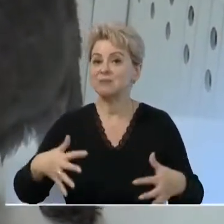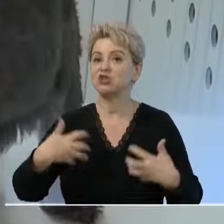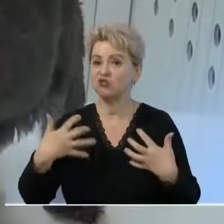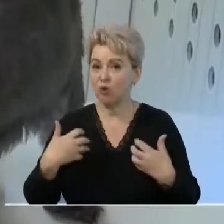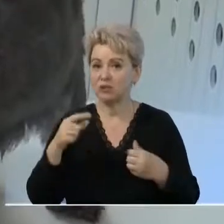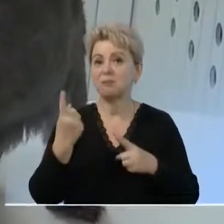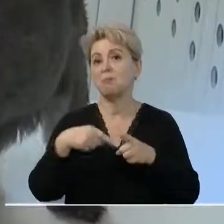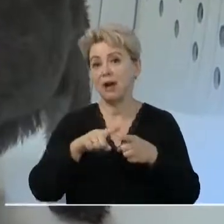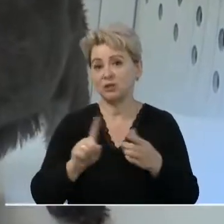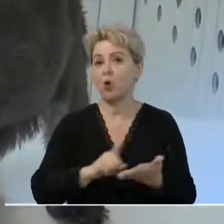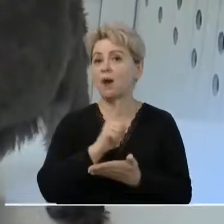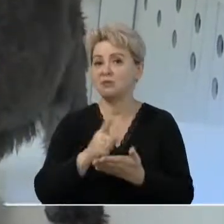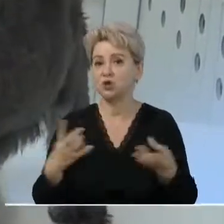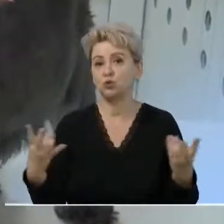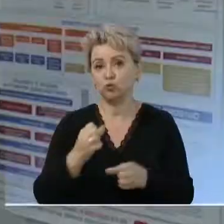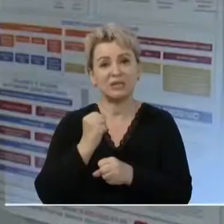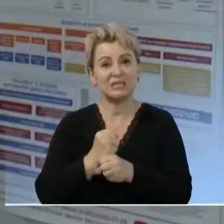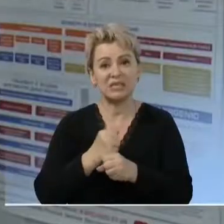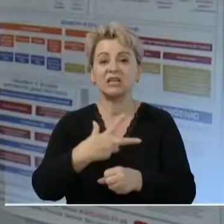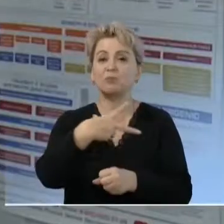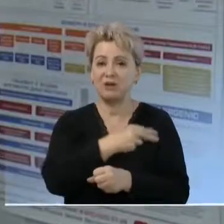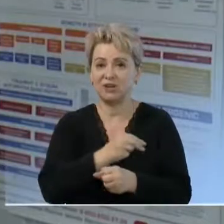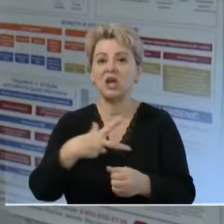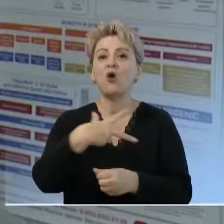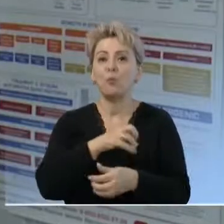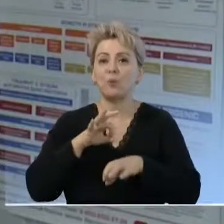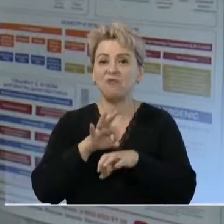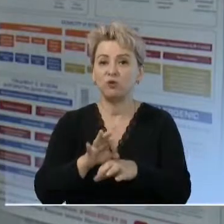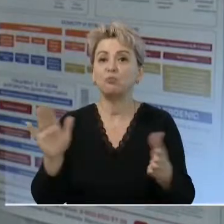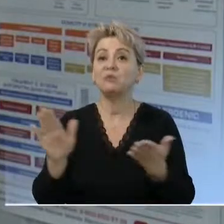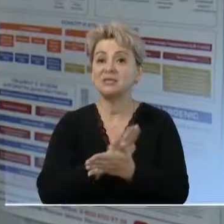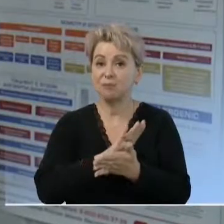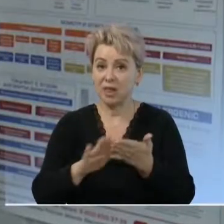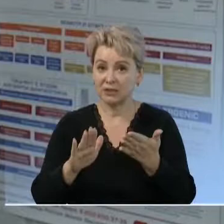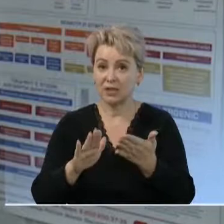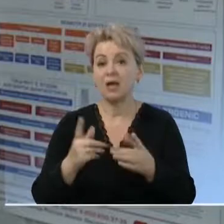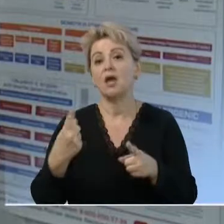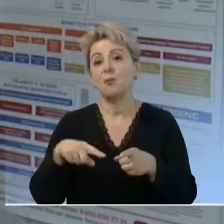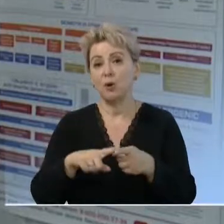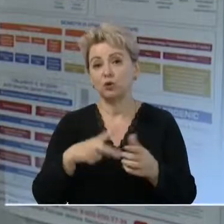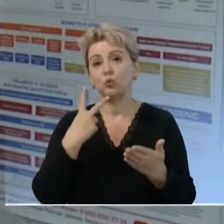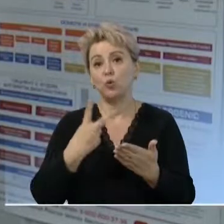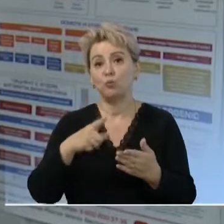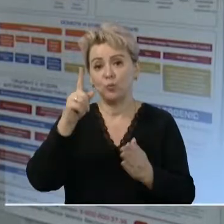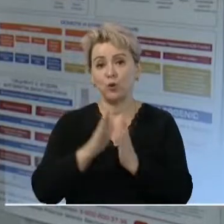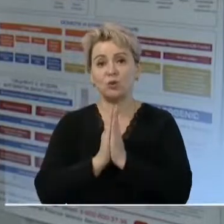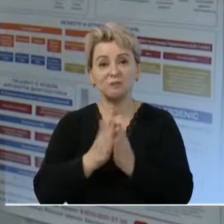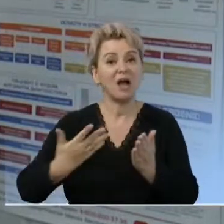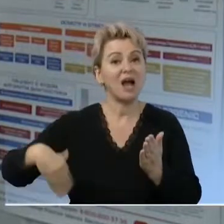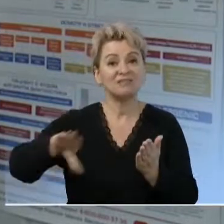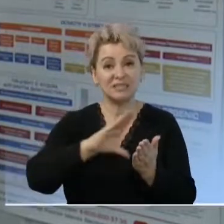животными. Поэтому обязательно нужно делать, прививаться. Вакцинация проводится бесплатно, поэтому убедительная просьба ко